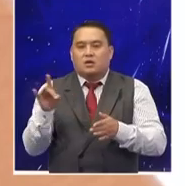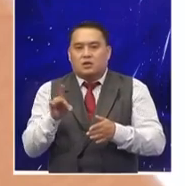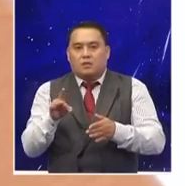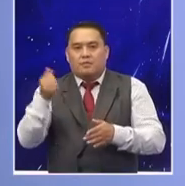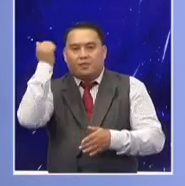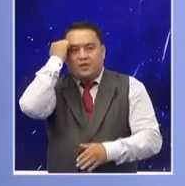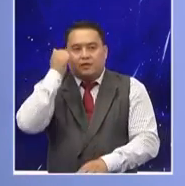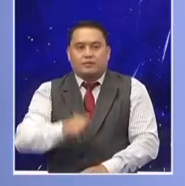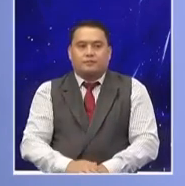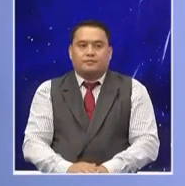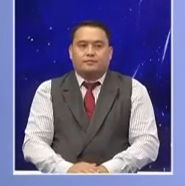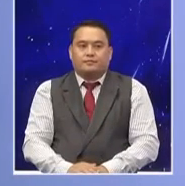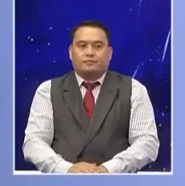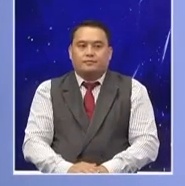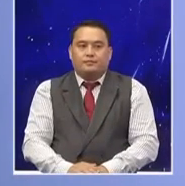памятки